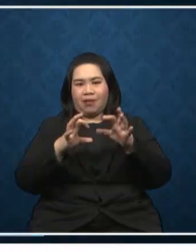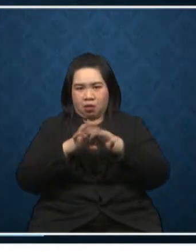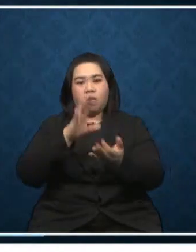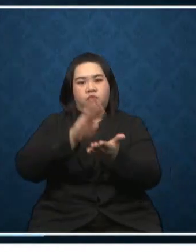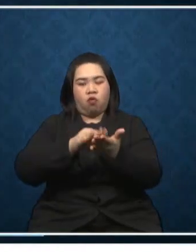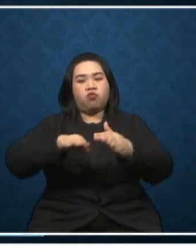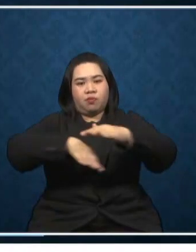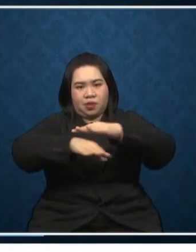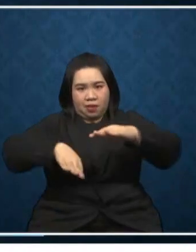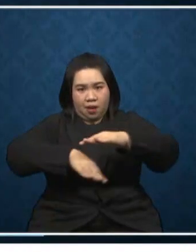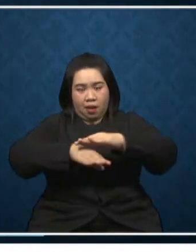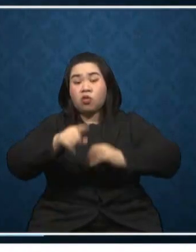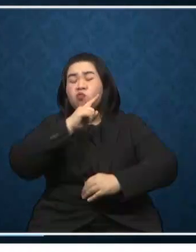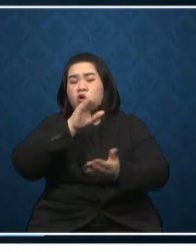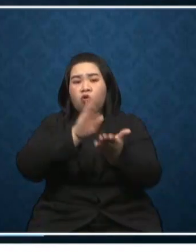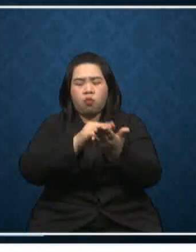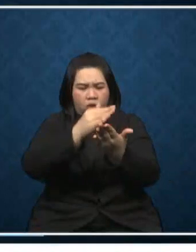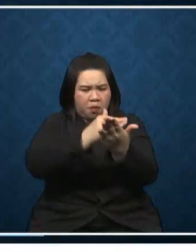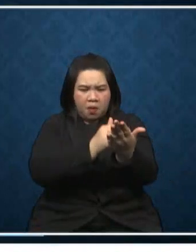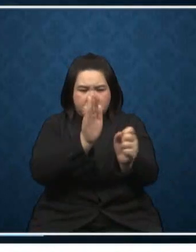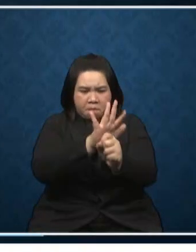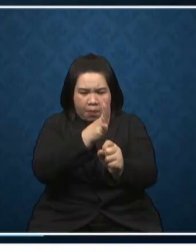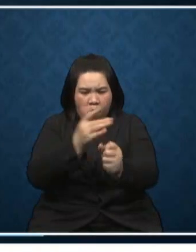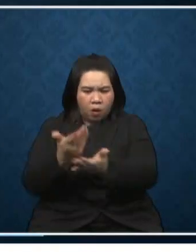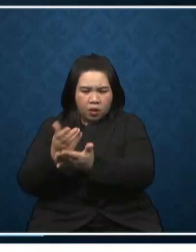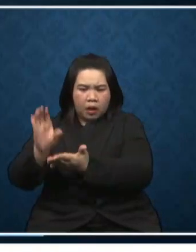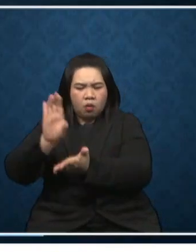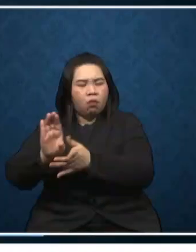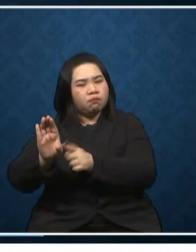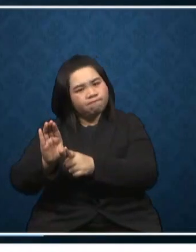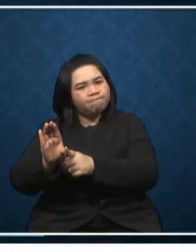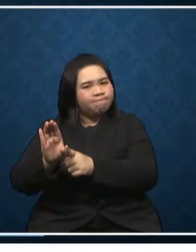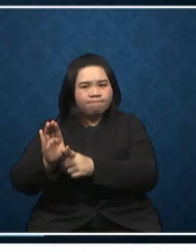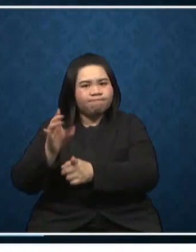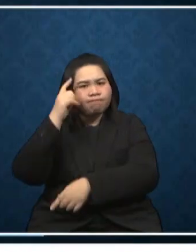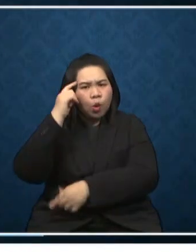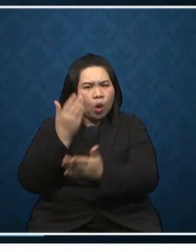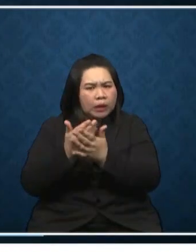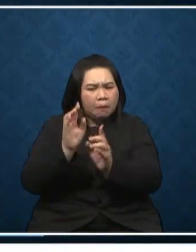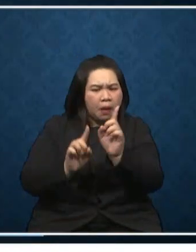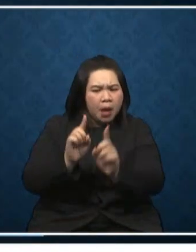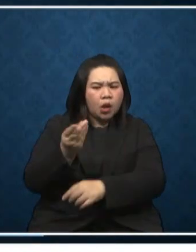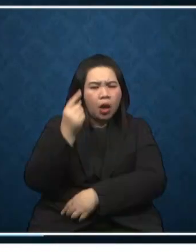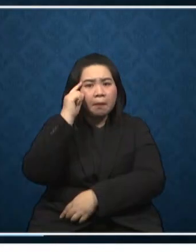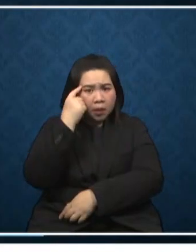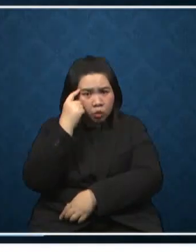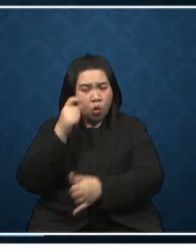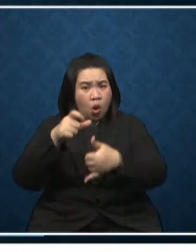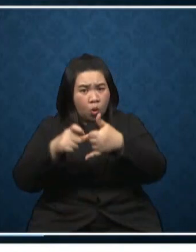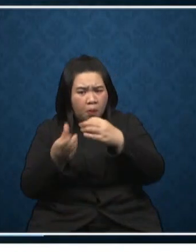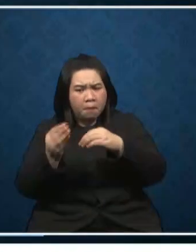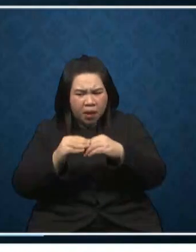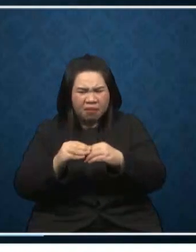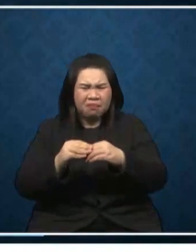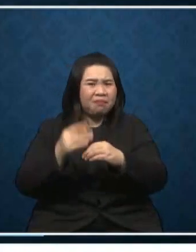หมดจะเพ่มบคลากกรกไม่ได้เพระปิมมนกฯ